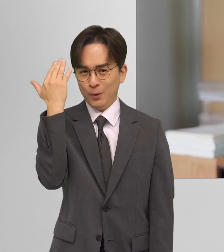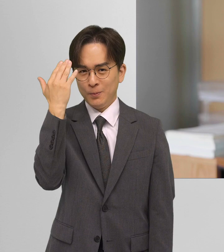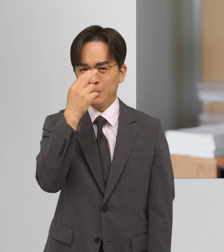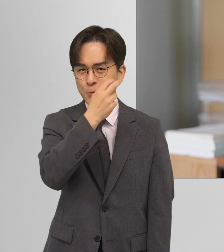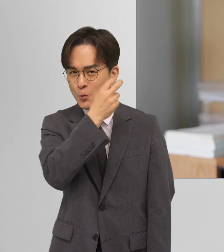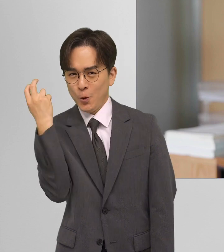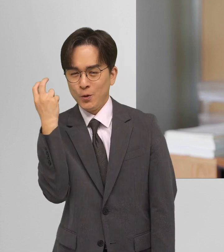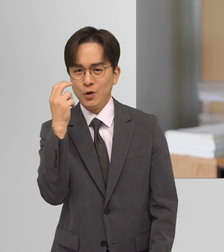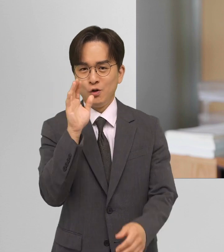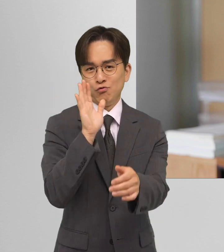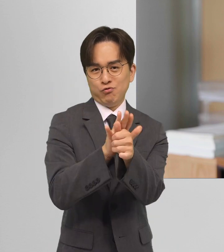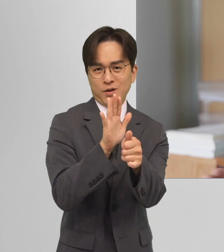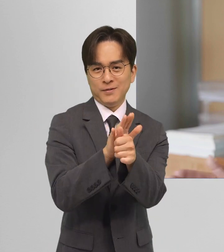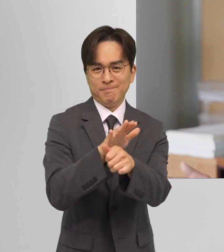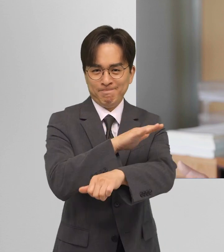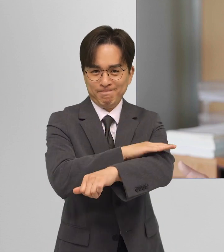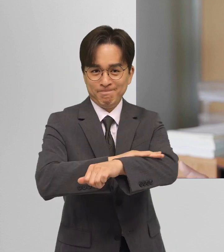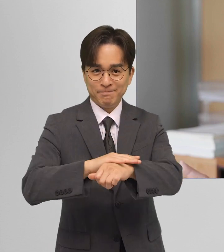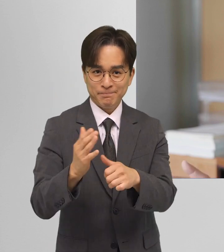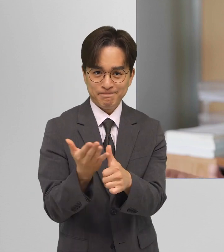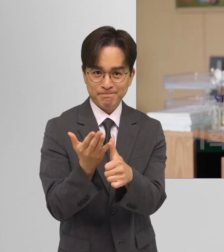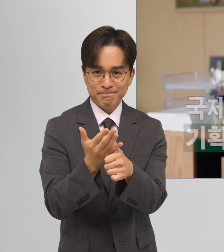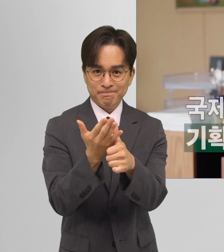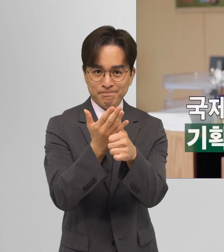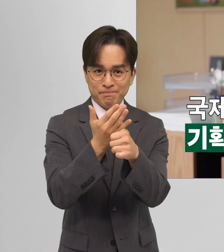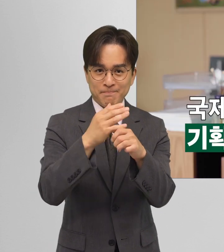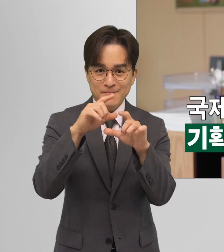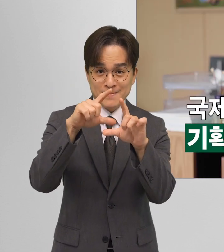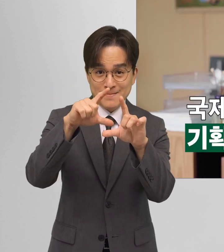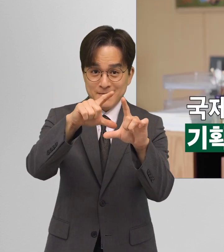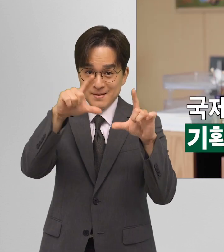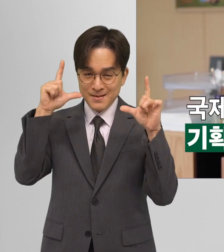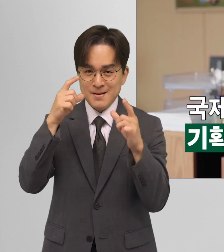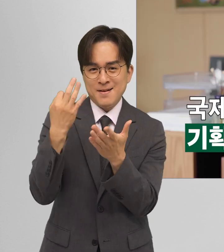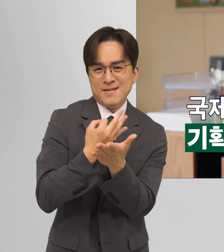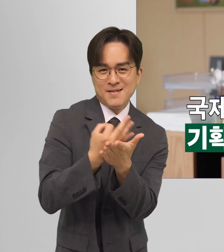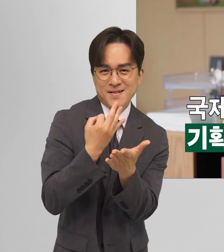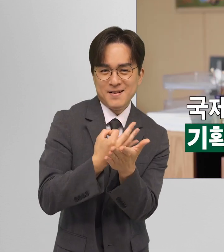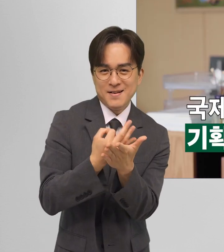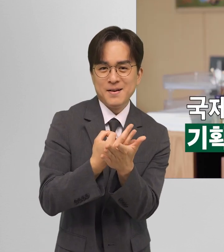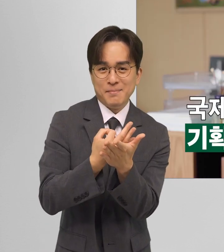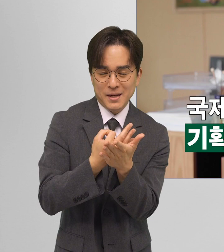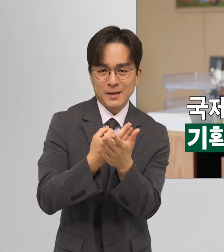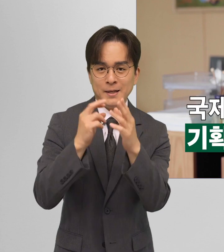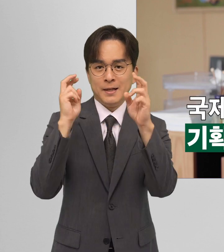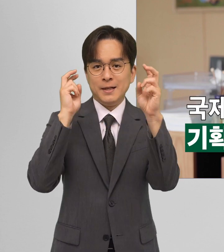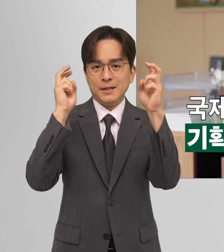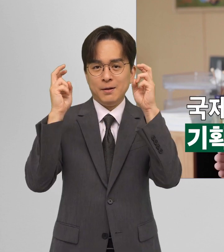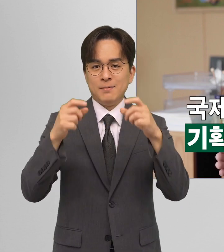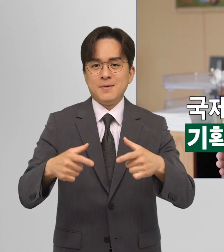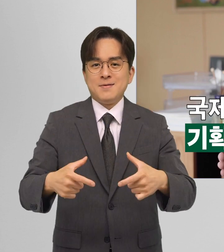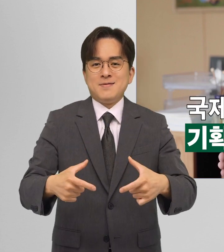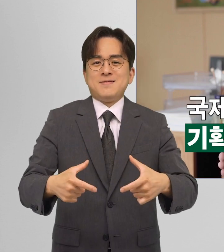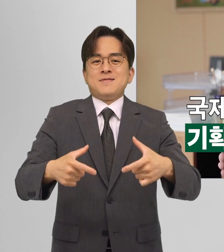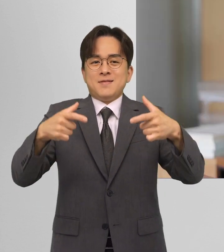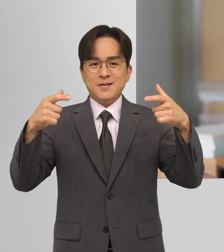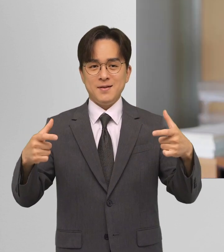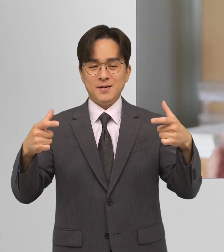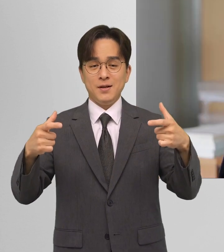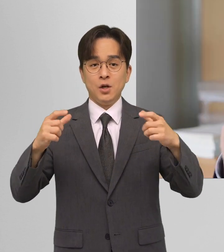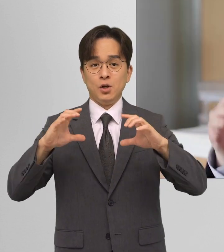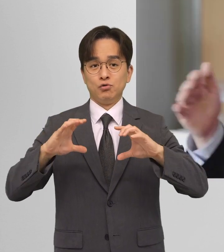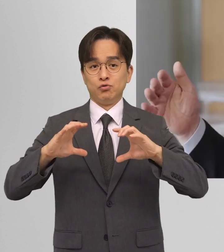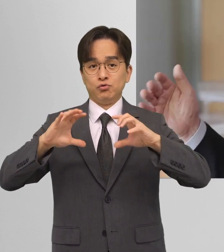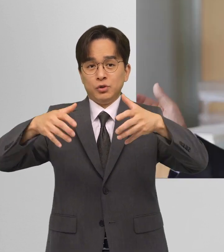이제 이런 기획사 쪽으로 가서 우리나라도 세계 국제 경쟁력을 갖춘 그런 기획사가 생겨나면은,